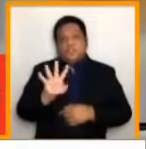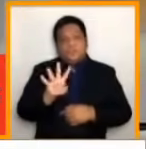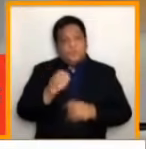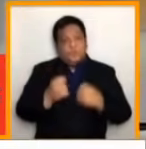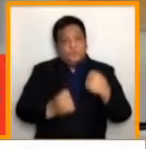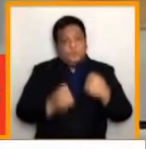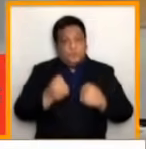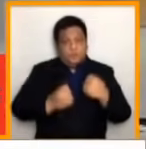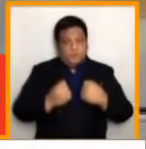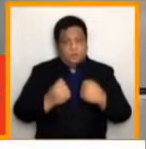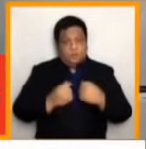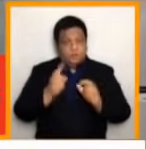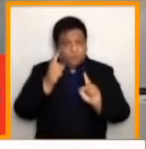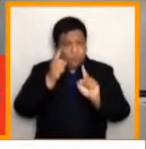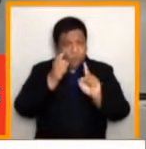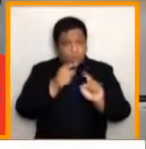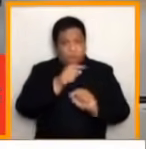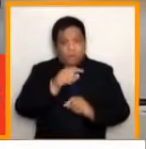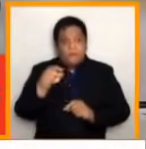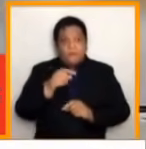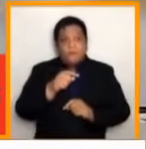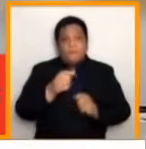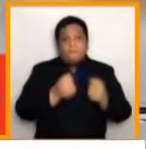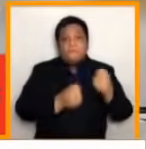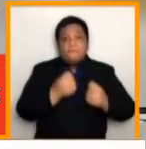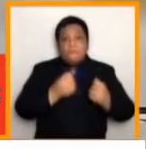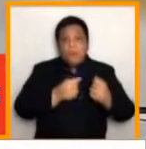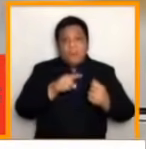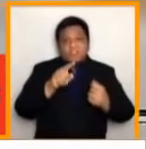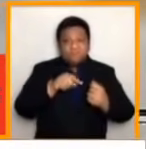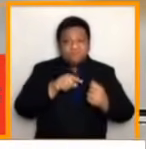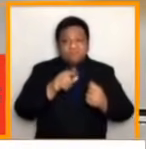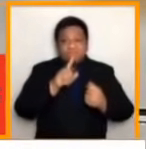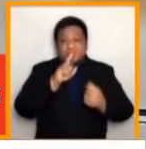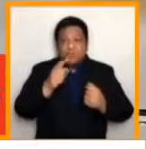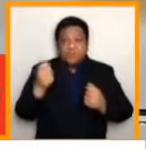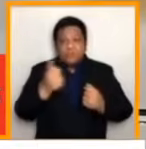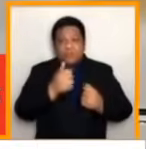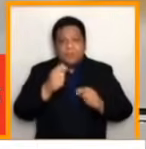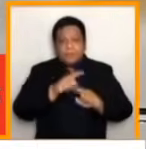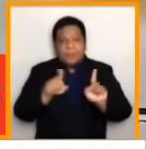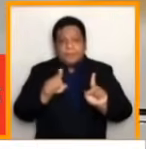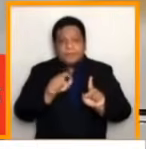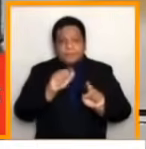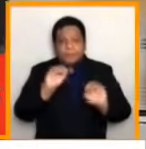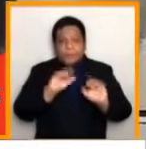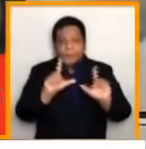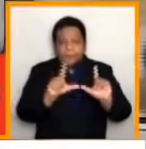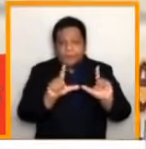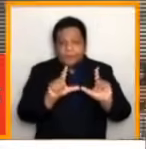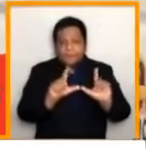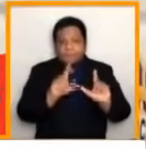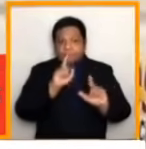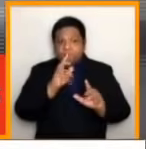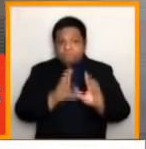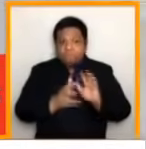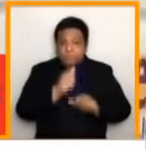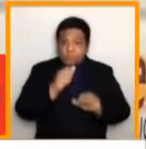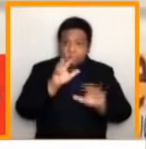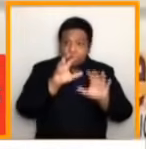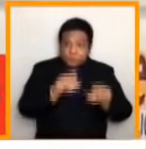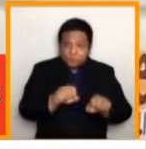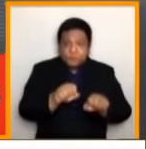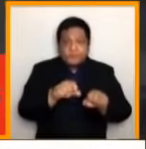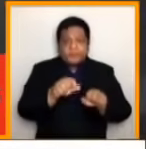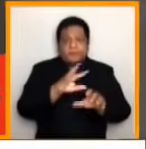target dito ay mga colorum vehicles, pero yung karamihan sa kanilang mga nahuling mga paglabag ay may kinalaban sa health and